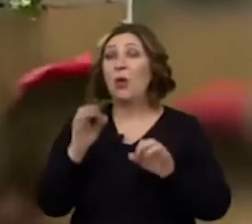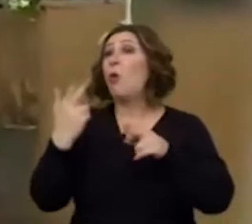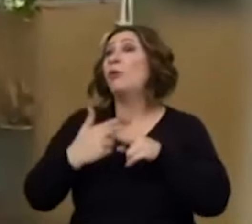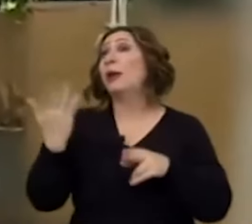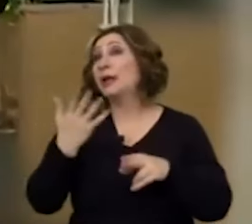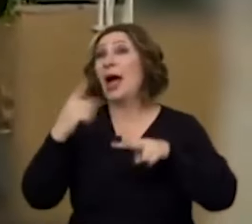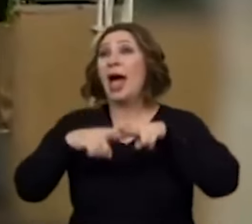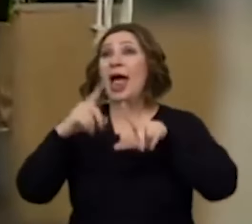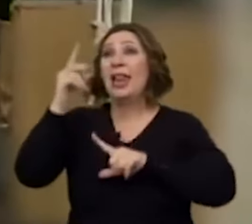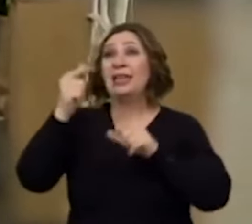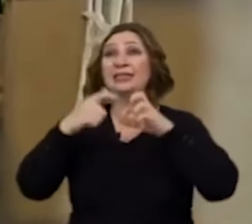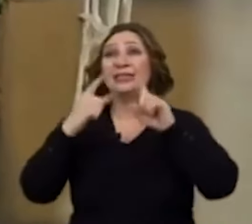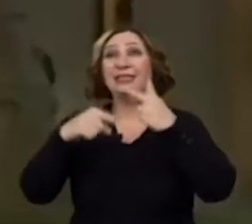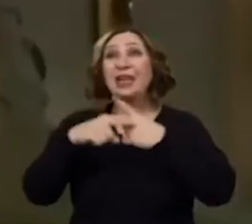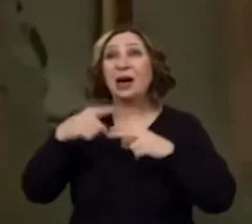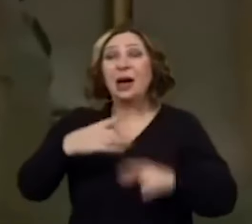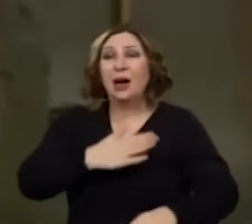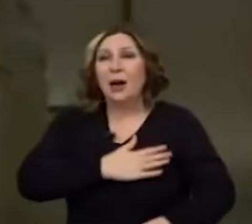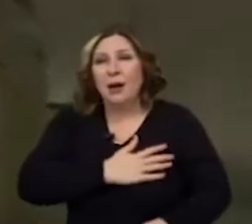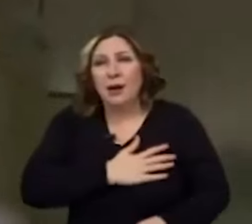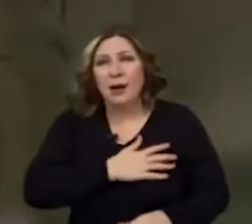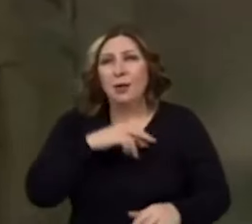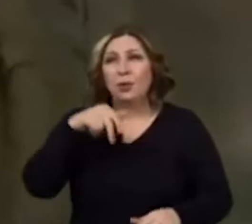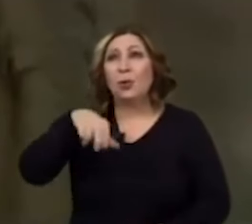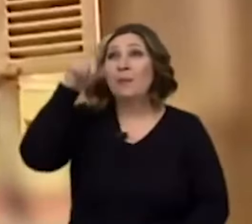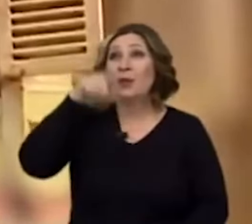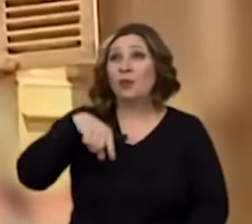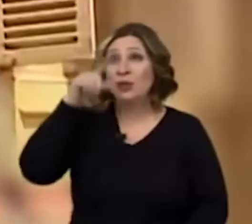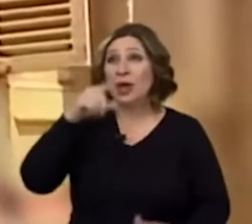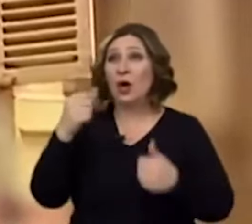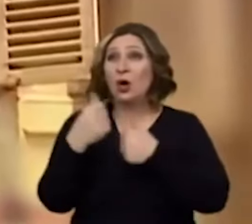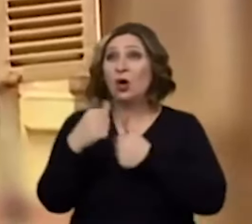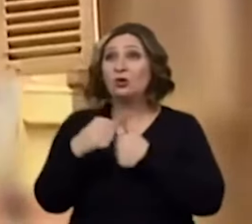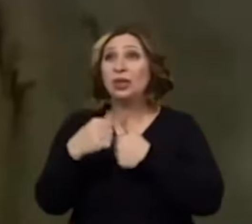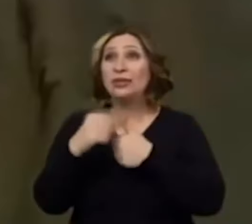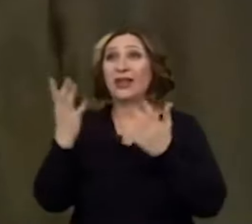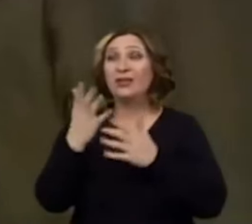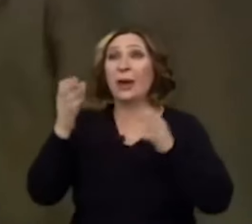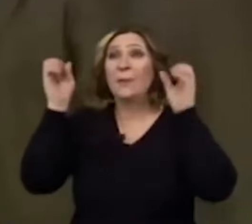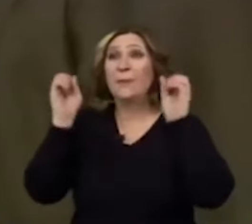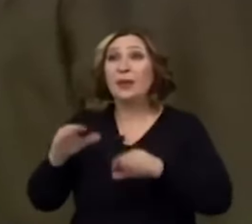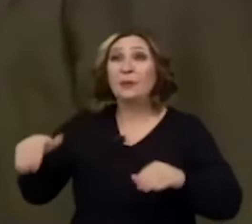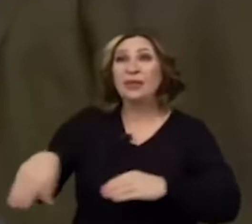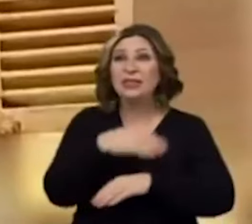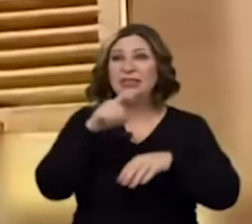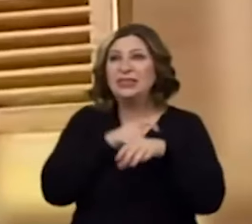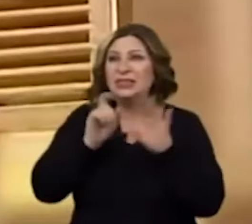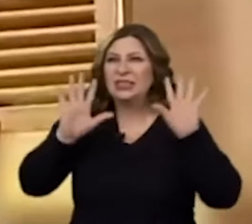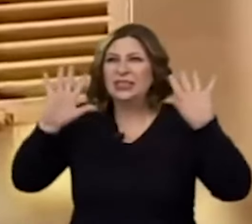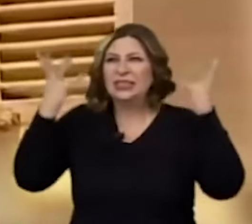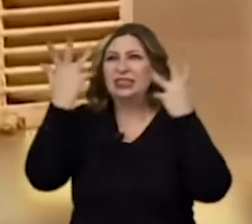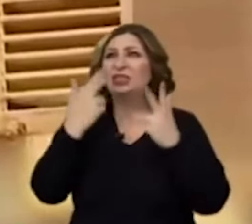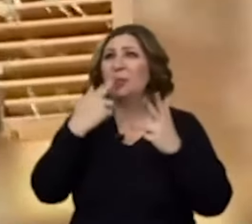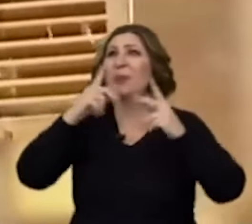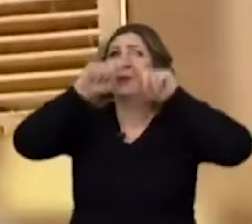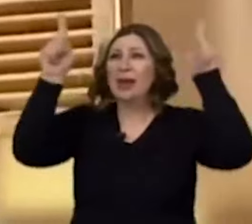Örneğin Ali Rıza Bey'in yine kalp sektesi eşiğinde yürüdüğü günlerden birinde kocan tarafından terk edildiğin için sinir krizine girdin,